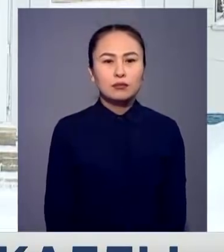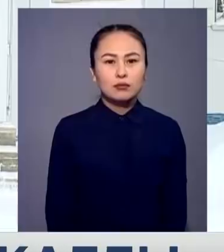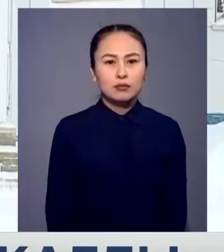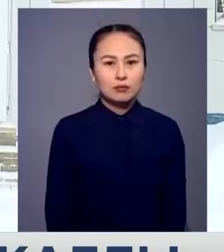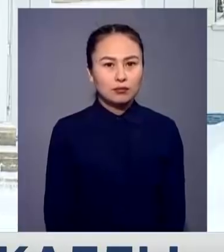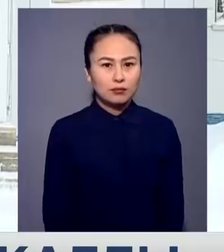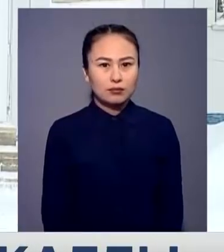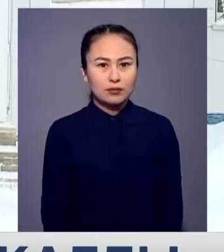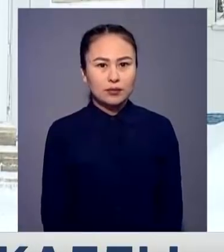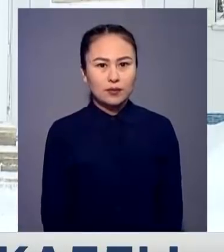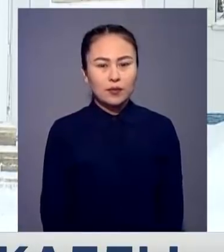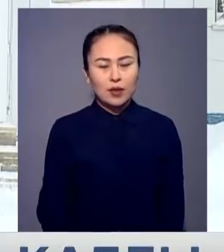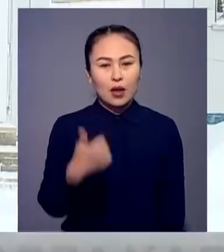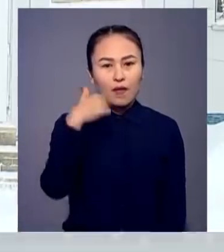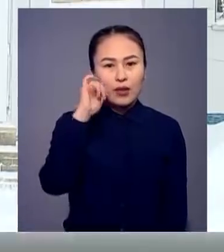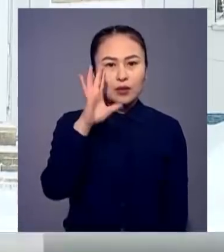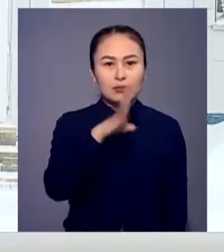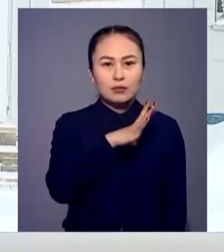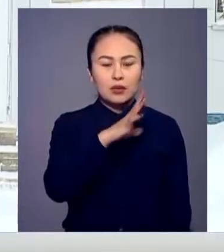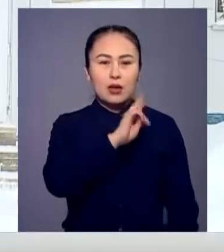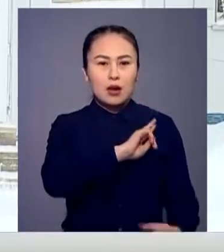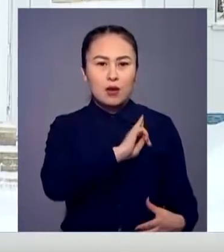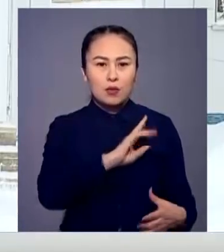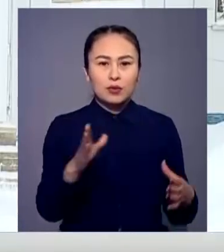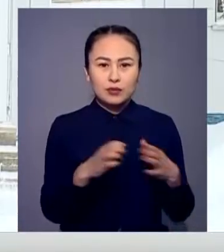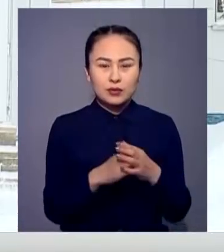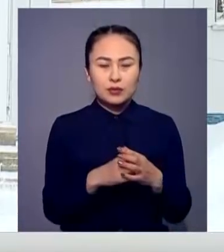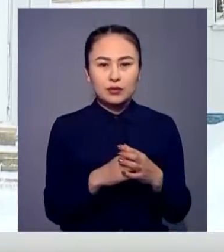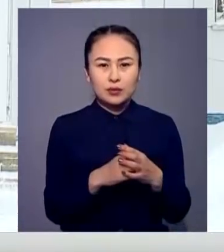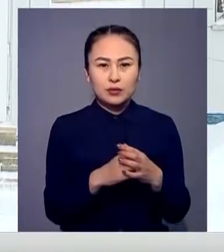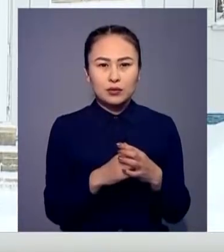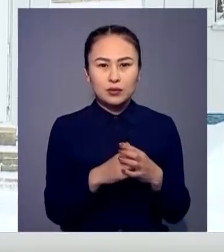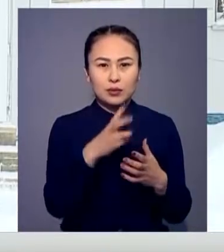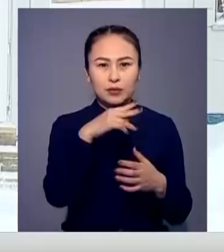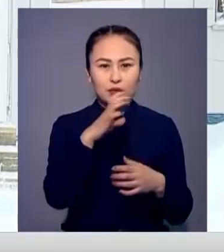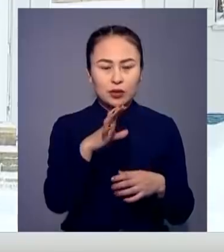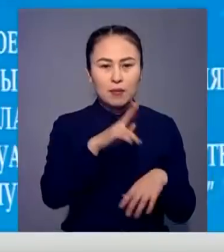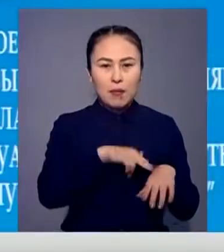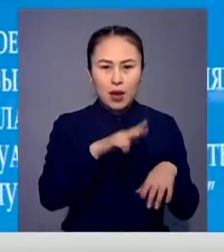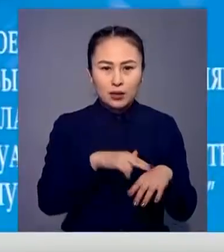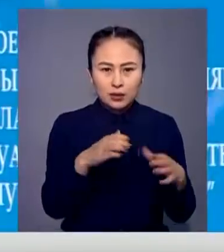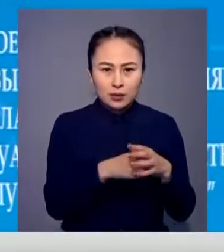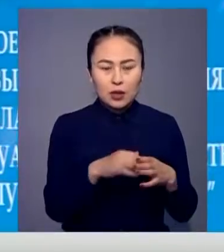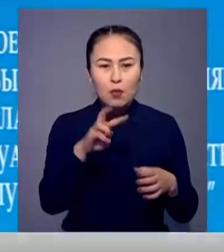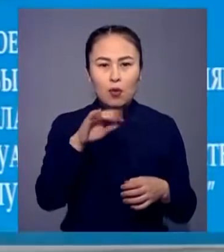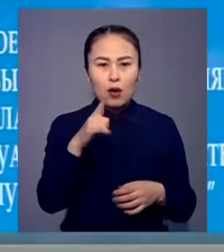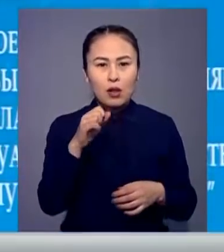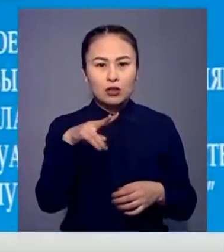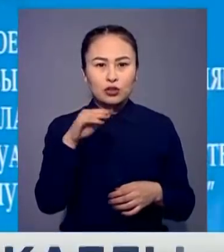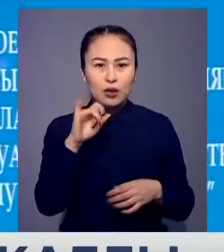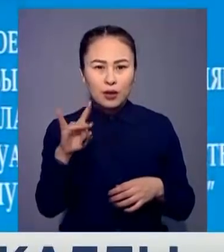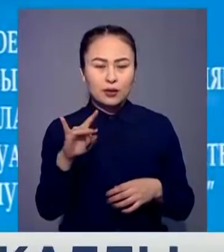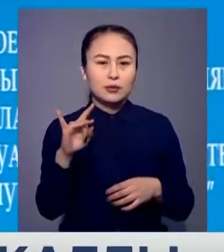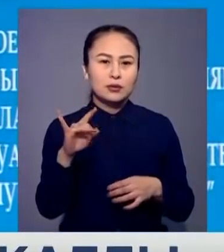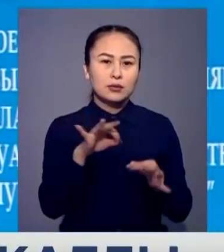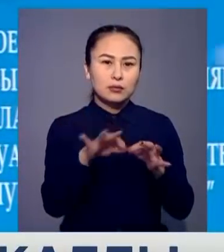Кеше төтінші жағдай департаментімен, жергілікті атқарушы органдармен, департамент полиция қызметкерлерімен Мұғаджар ауданында, Қарғалы